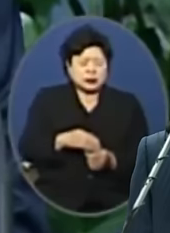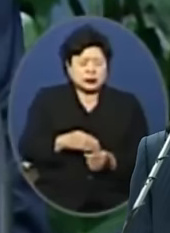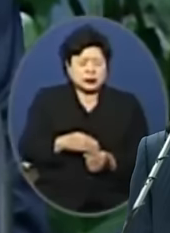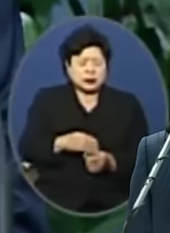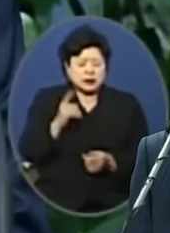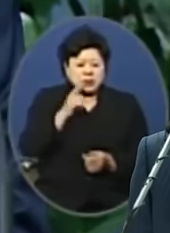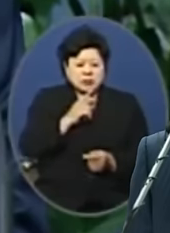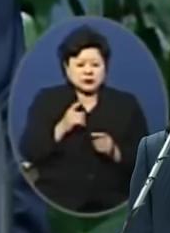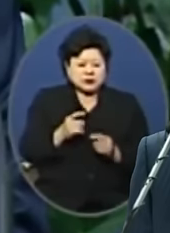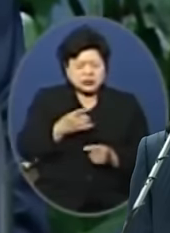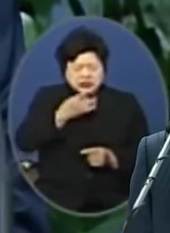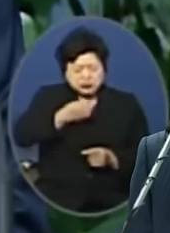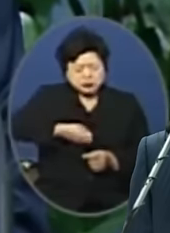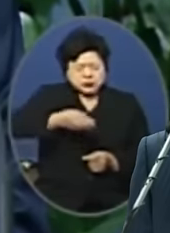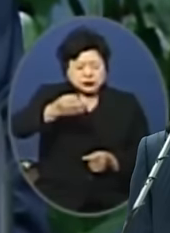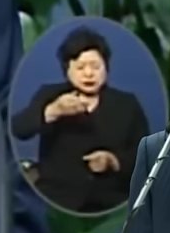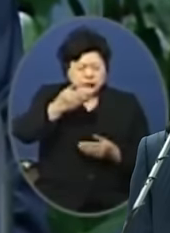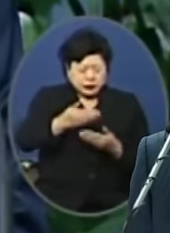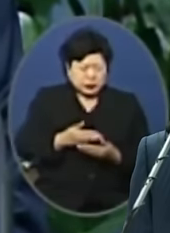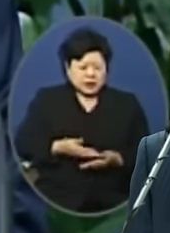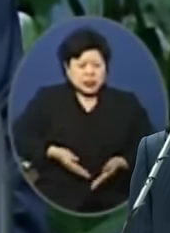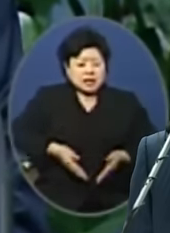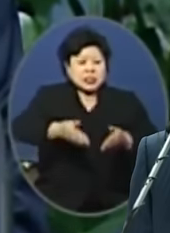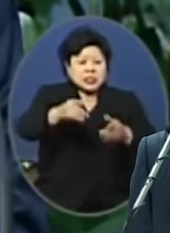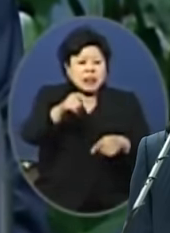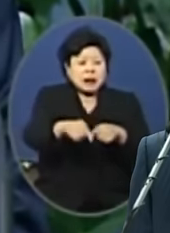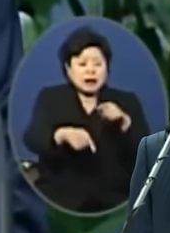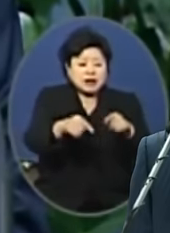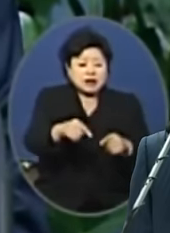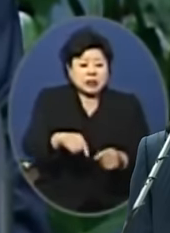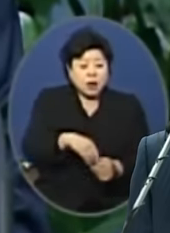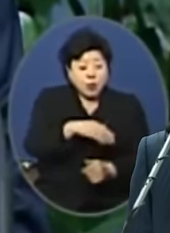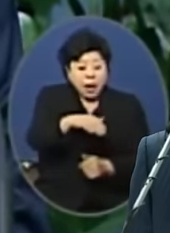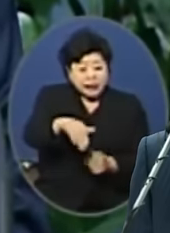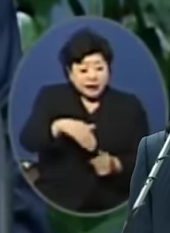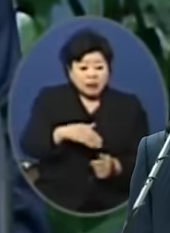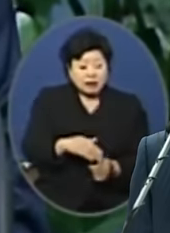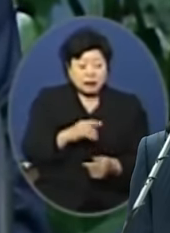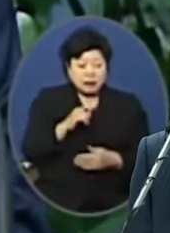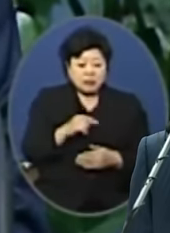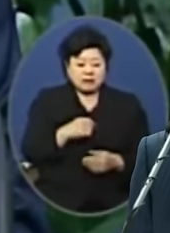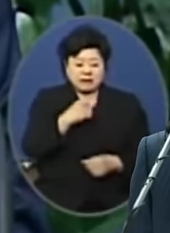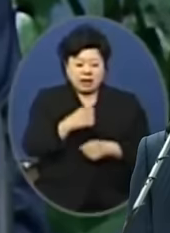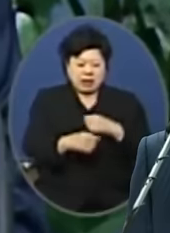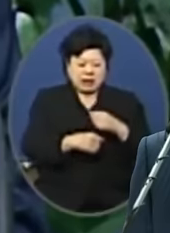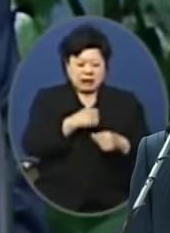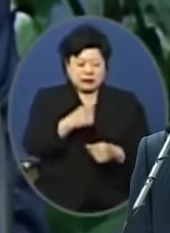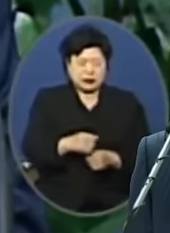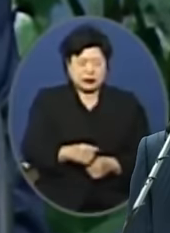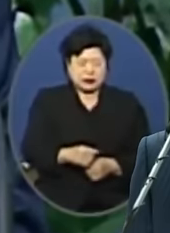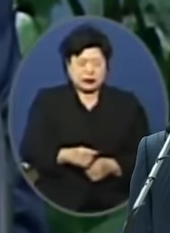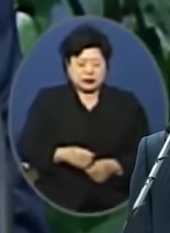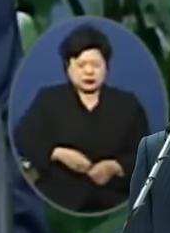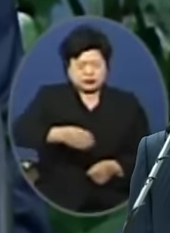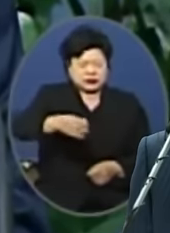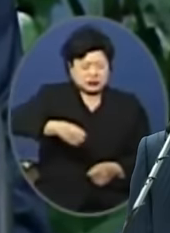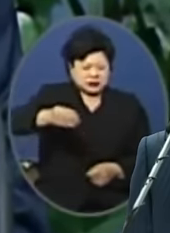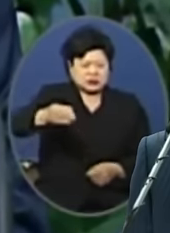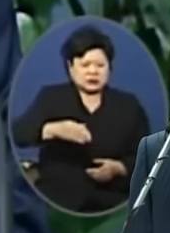잡초의 씨앗도 많이 받아들입니다. 길거리에 걸어가면서 환경에 마음대로 뿌리는